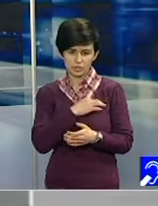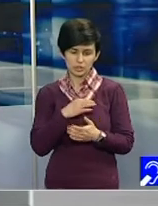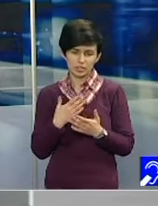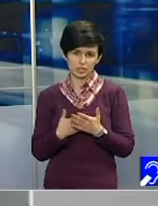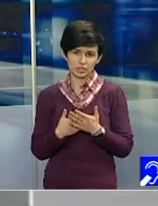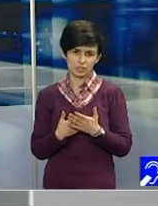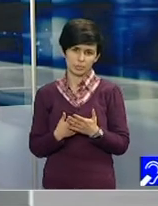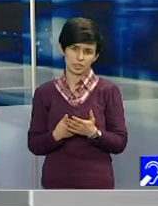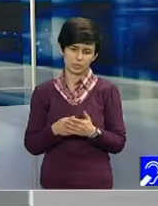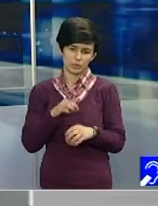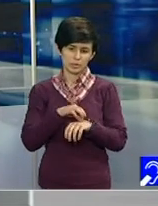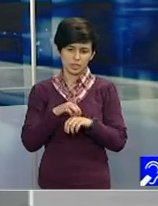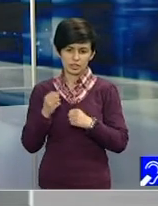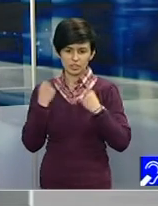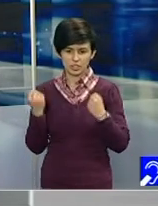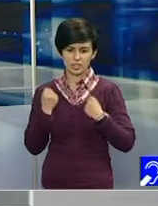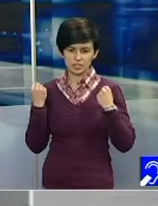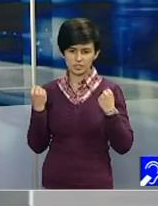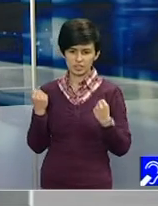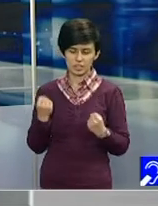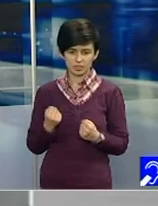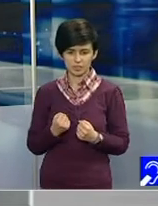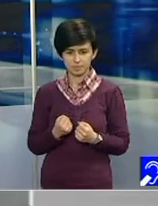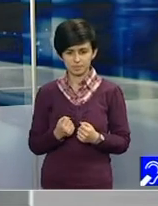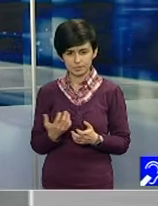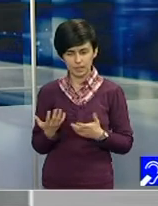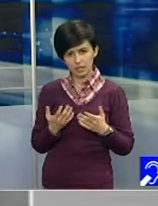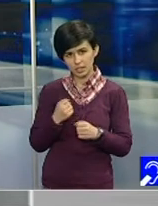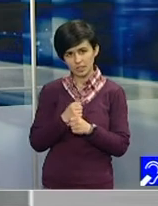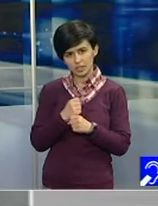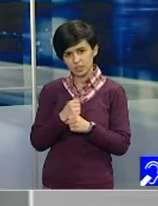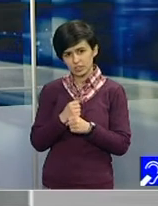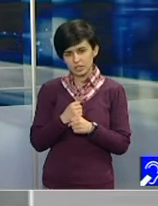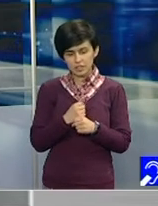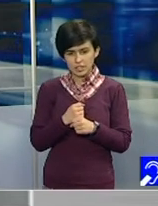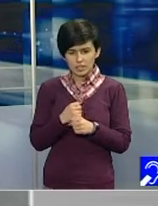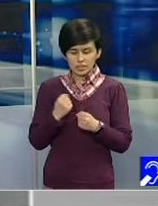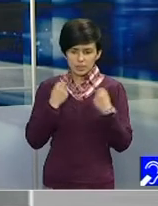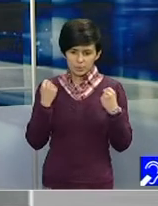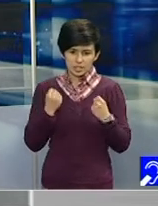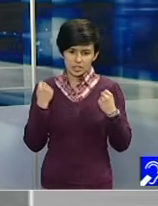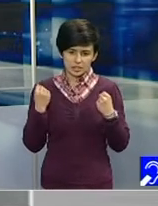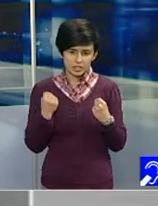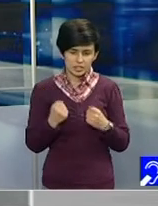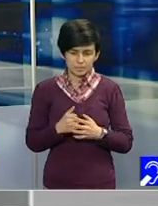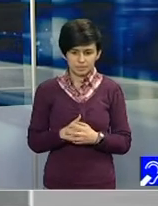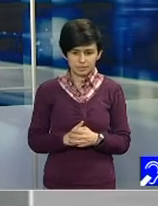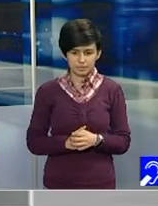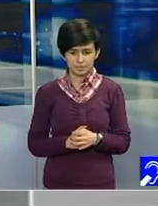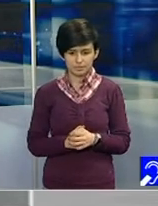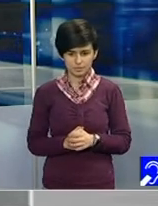fac specialități pentru cei de la farmacologie clinică sau rezidenții de la oncologie într-o practică de